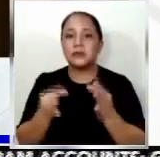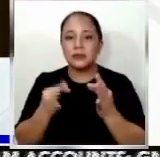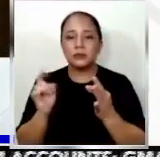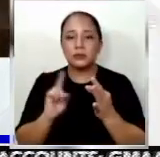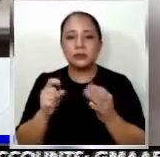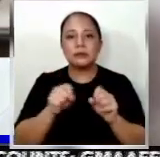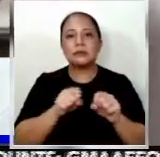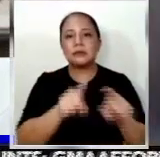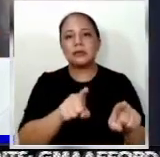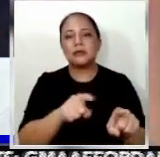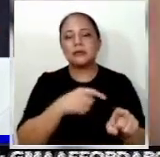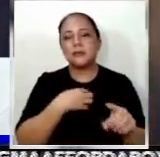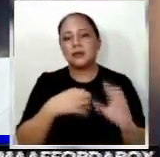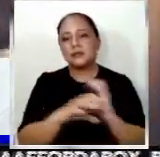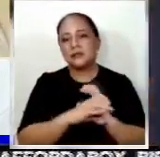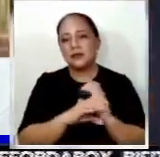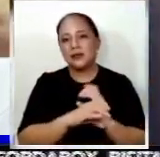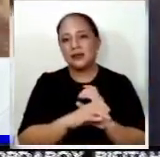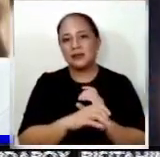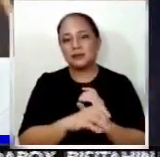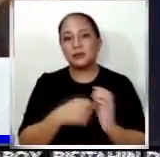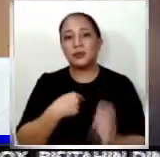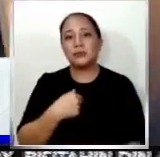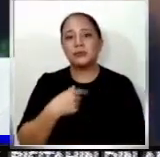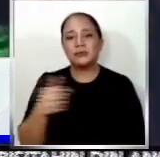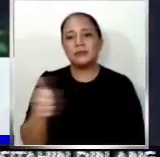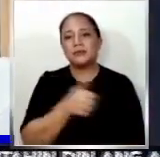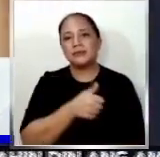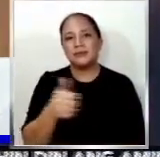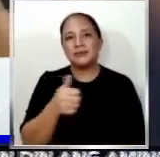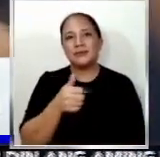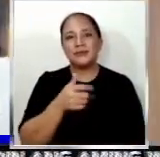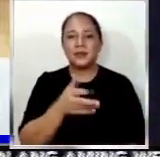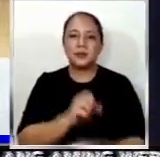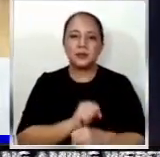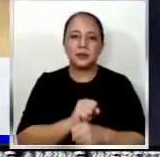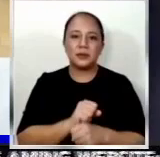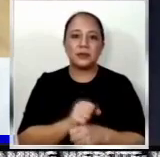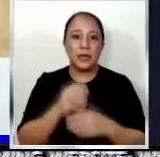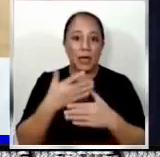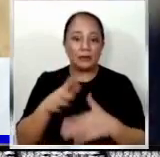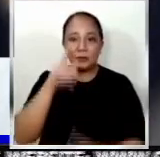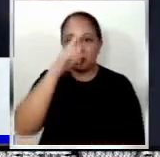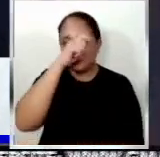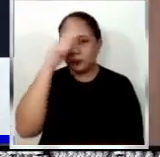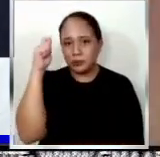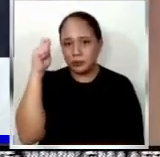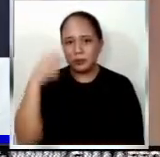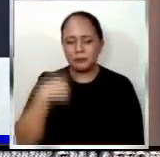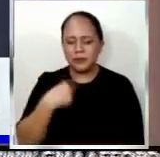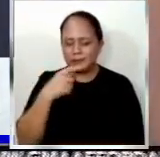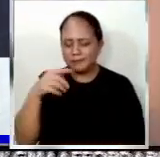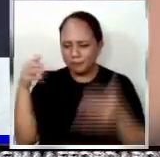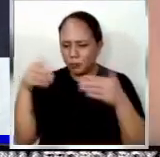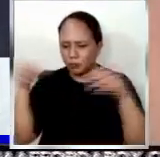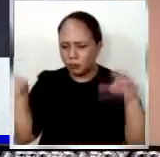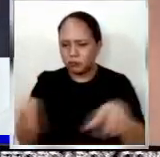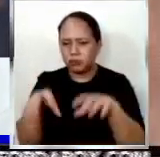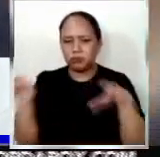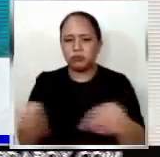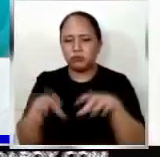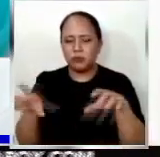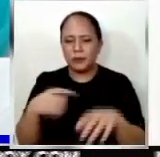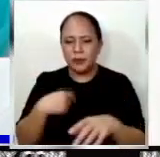lang ang kotse ko. Magko-commute na lang ako, sabi kong ganun. After graduation, basta magkatrabaho ako, ang kailangan unang-una ko mapundar is